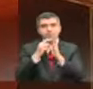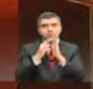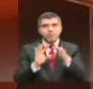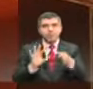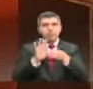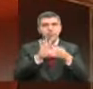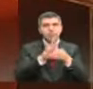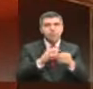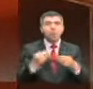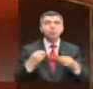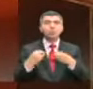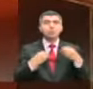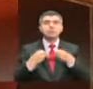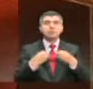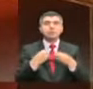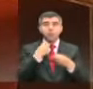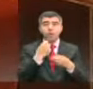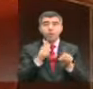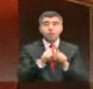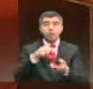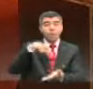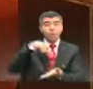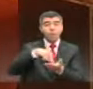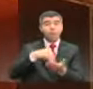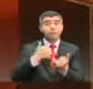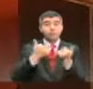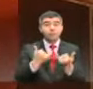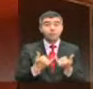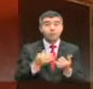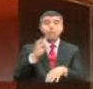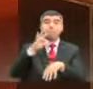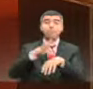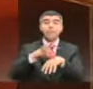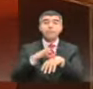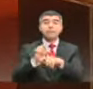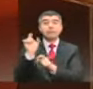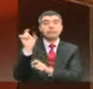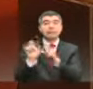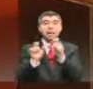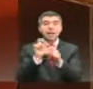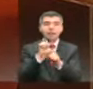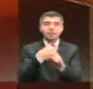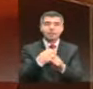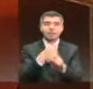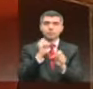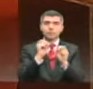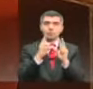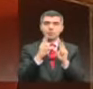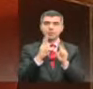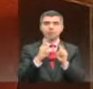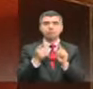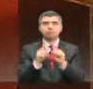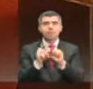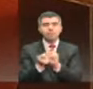المدراء، وتنأكد أمامكم باش أنه المرضى اللي تهمنا أكثر وقبل كل شيء هما المرضى، باش ما يضيعوش في المرحلة